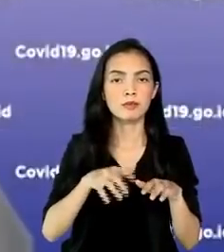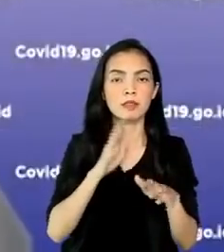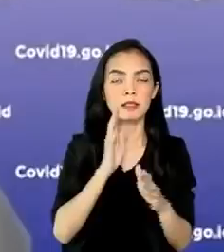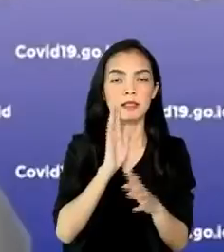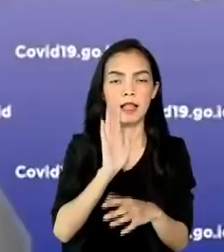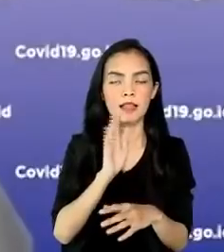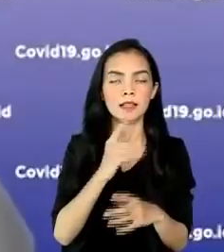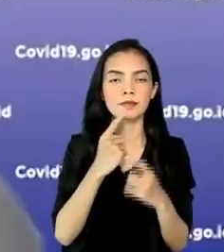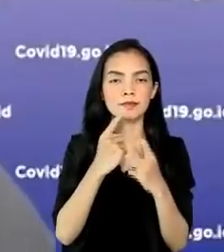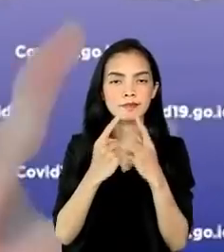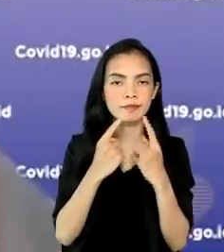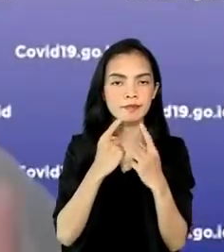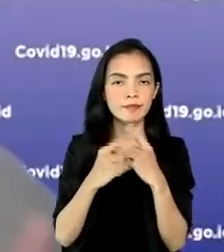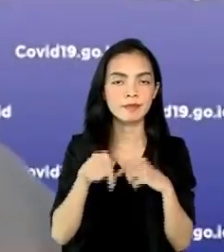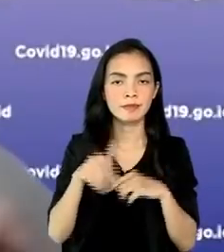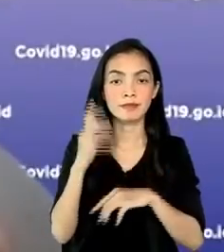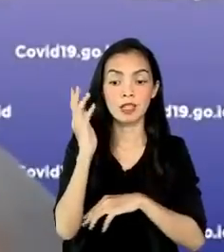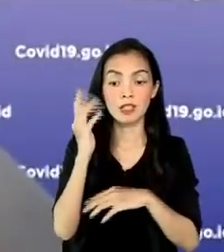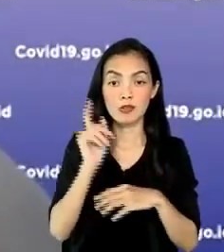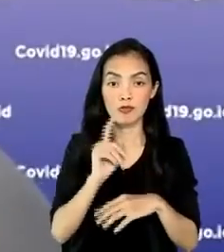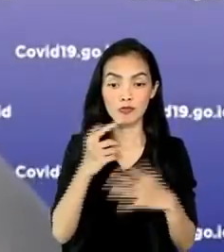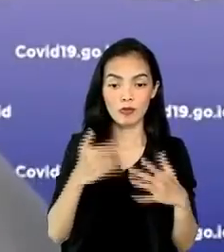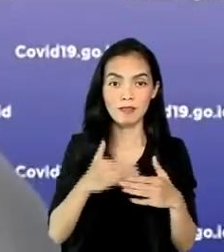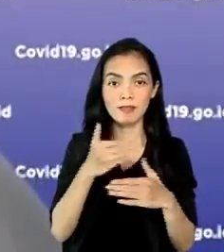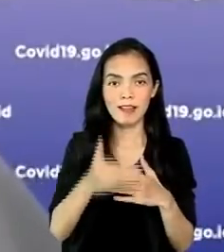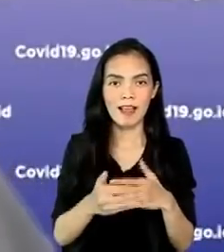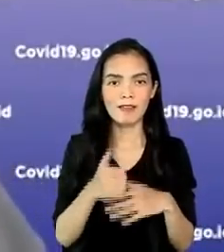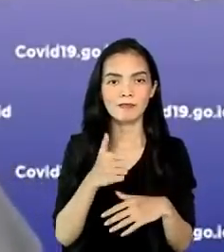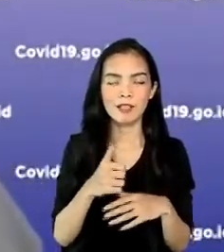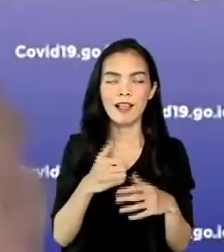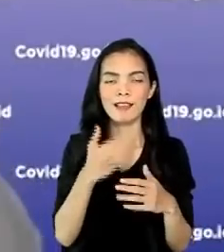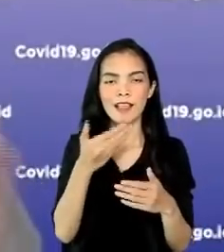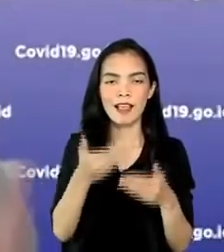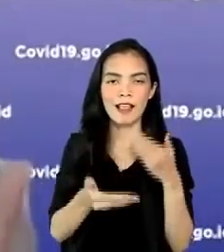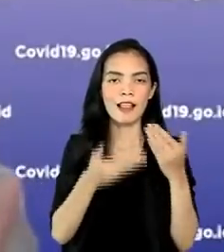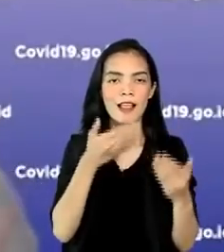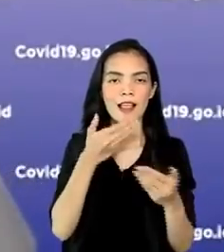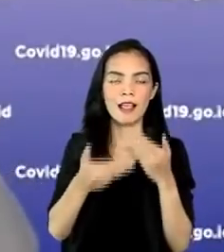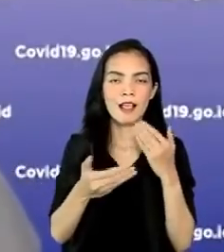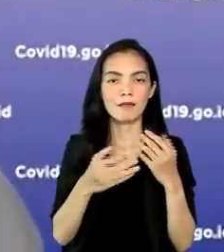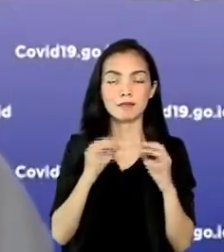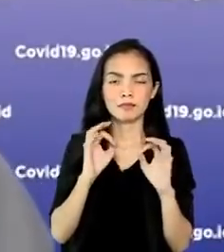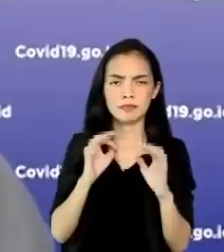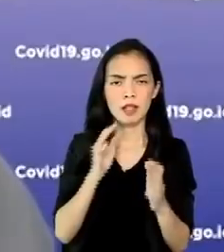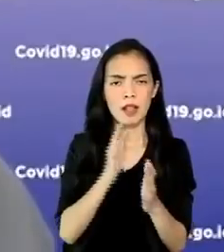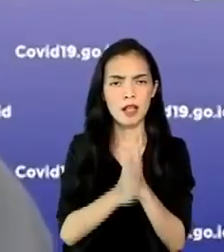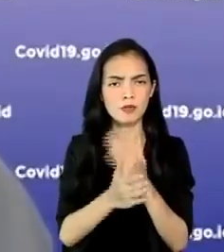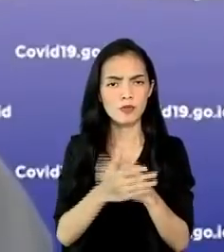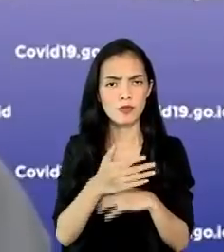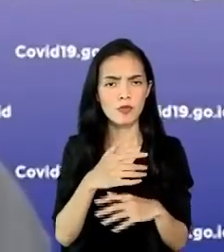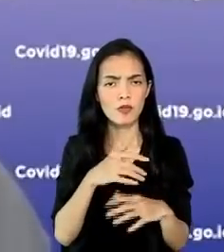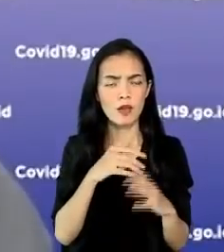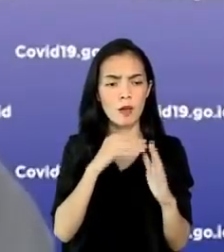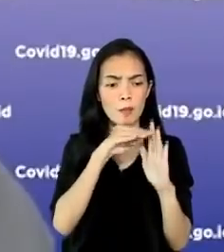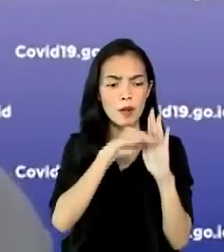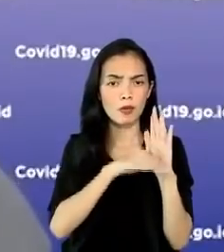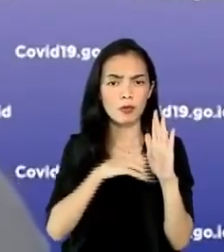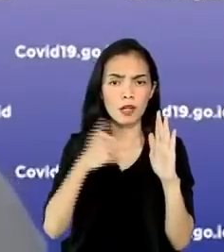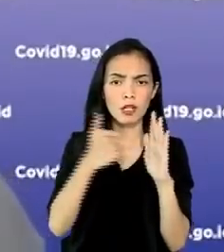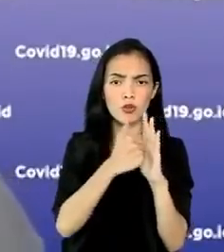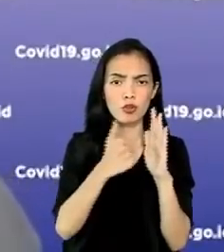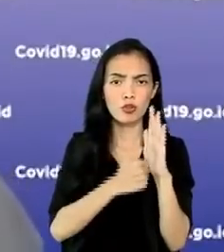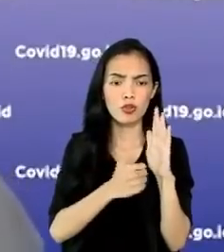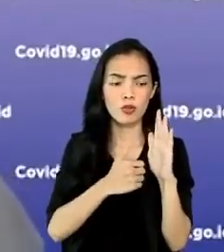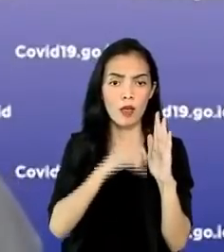kita akan bahas setelah presentasinya selesai dong pasti ya. Dokter Dewi, kita mulai dari mana? Mau evaluasi kepatuhan dulu atau